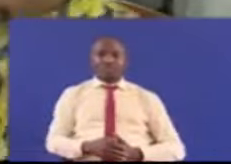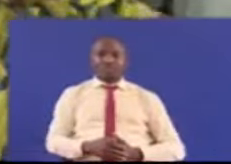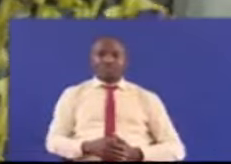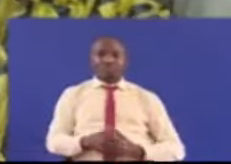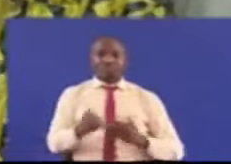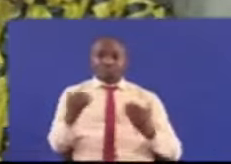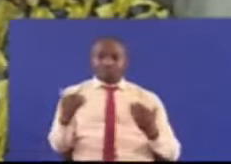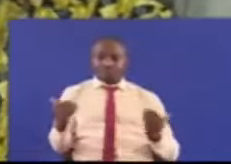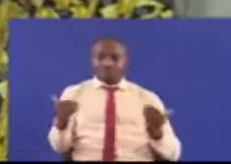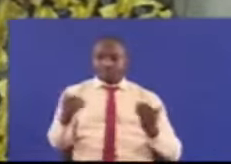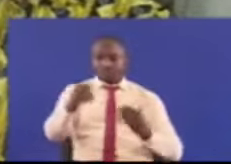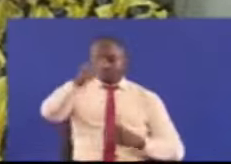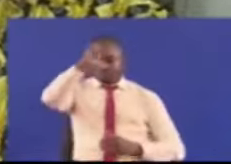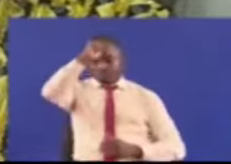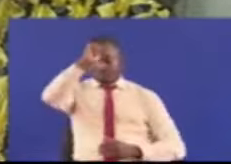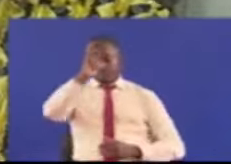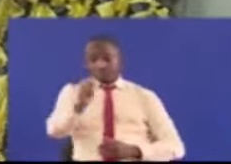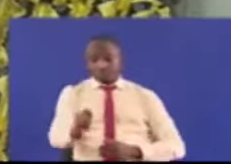Mheshimiwa